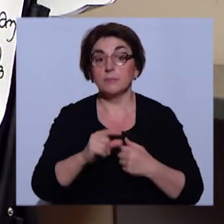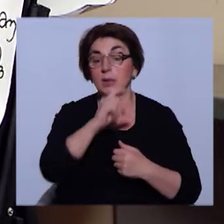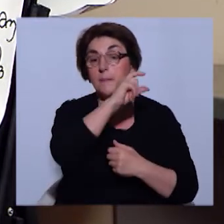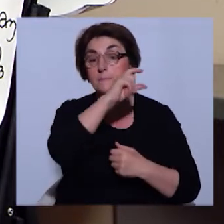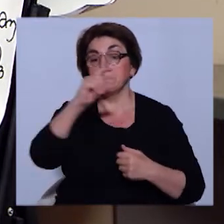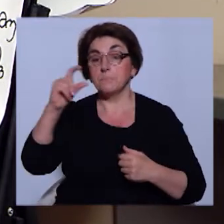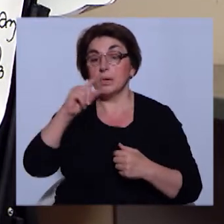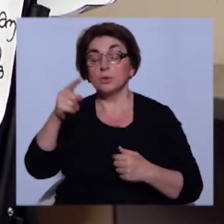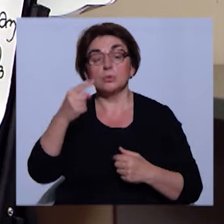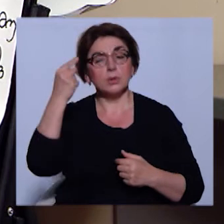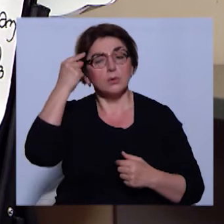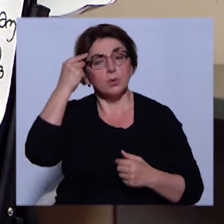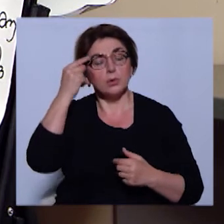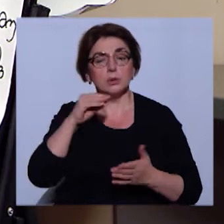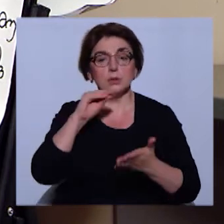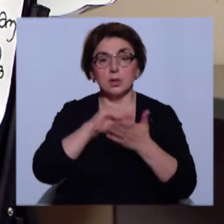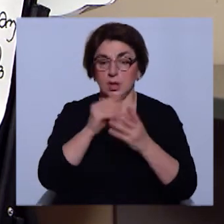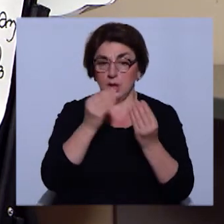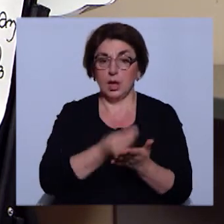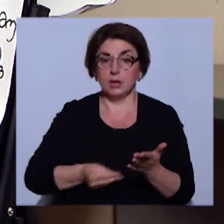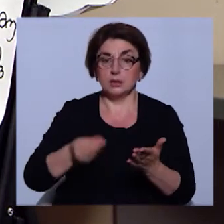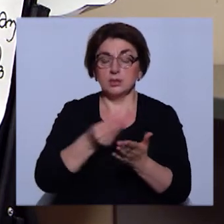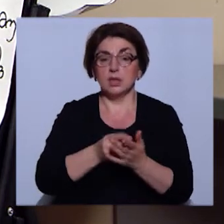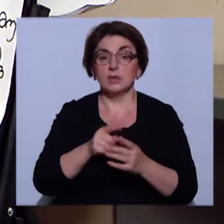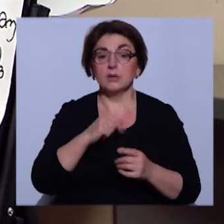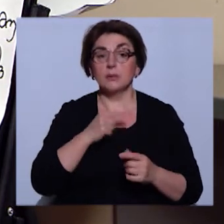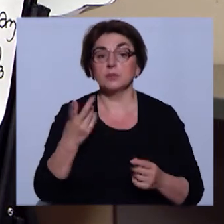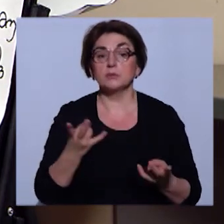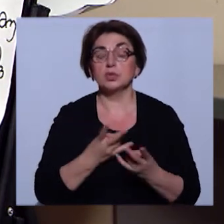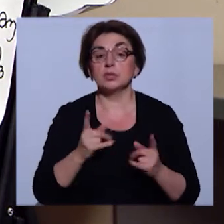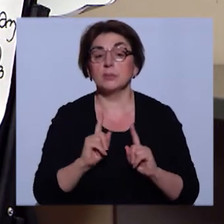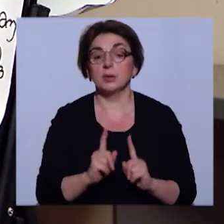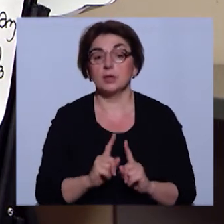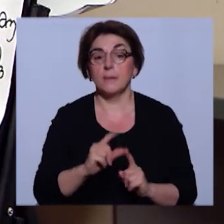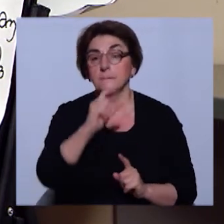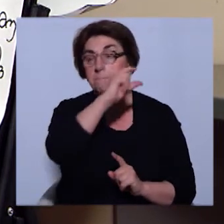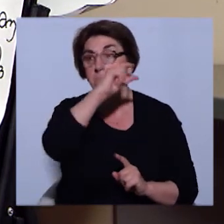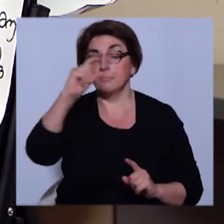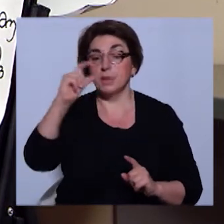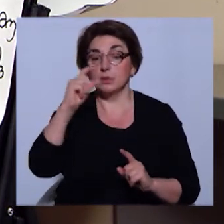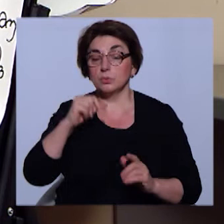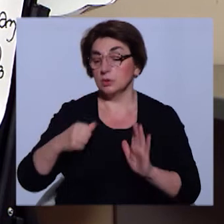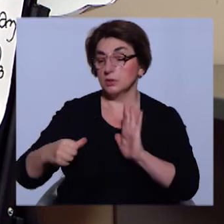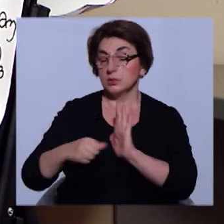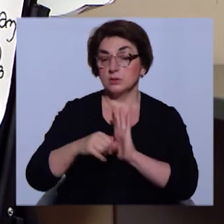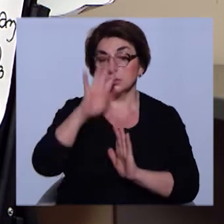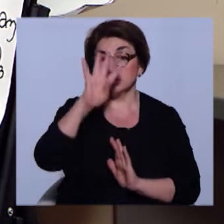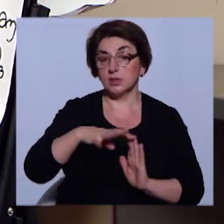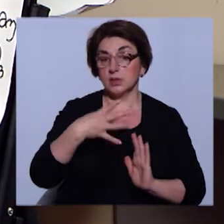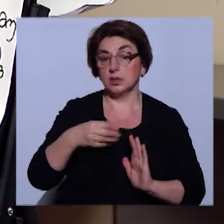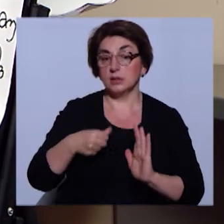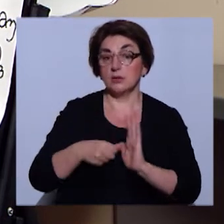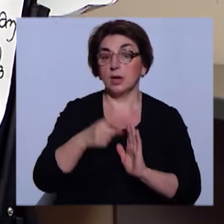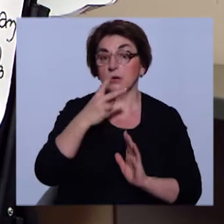რომელი ელემენტები დაჯდება თქვენის აზრით ერთი და იგივე, ამისათვის პერიოდული სისტემა ან პერიოდულობის ცხრილი უნდა მოვიშველიო